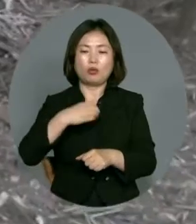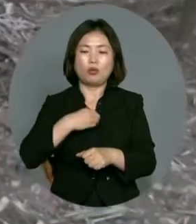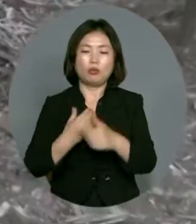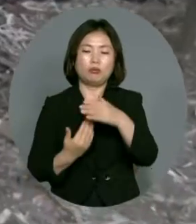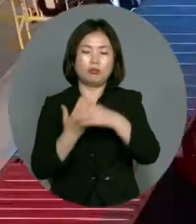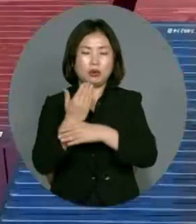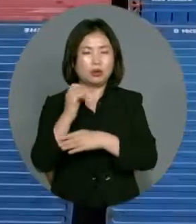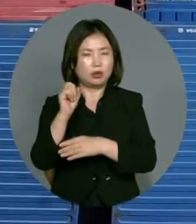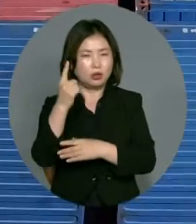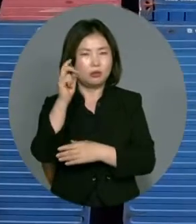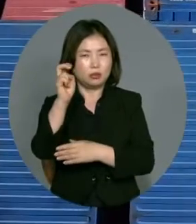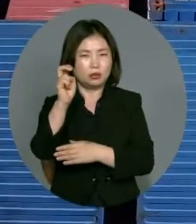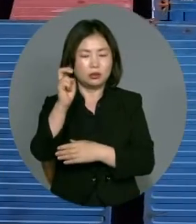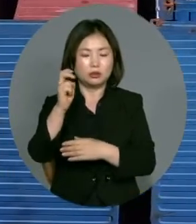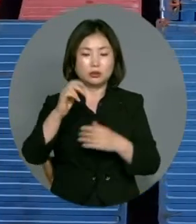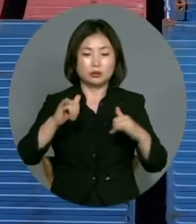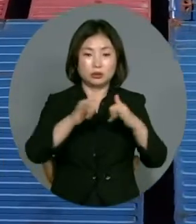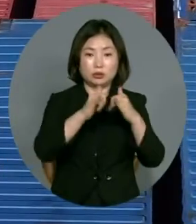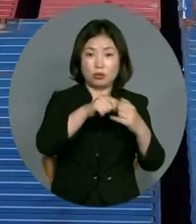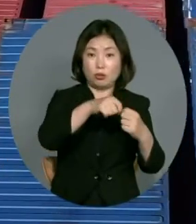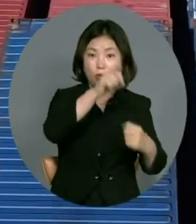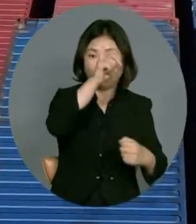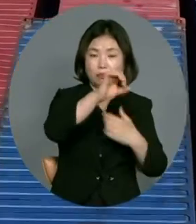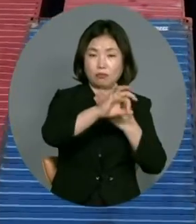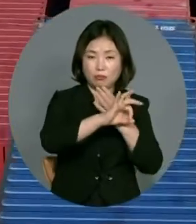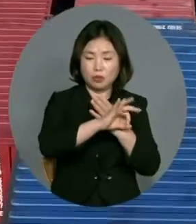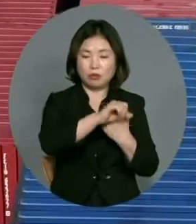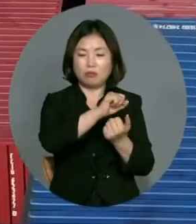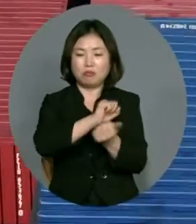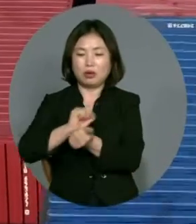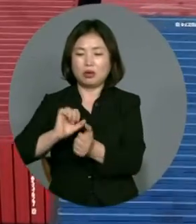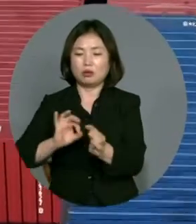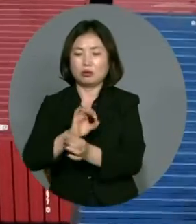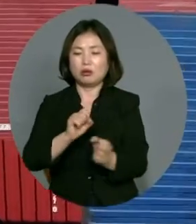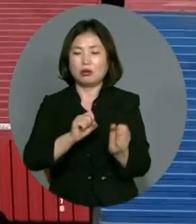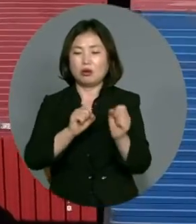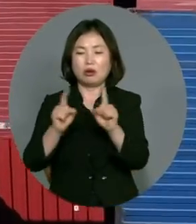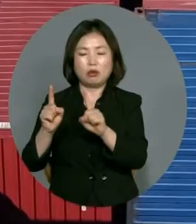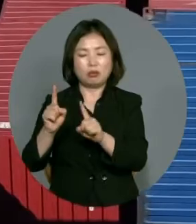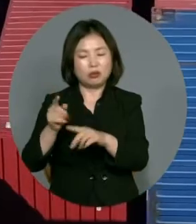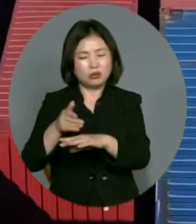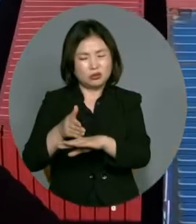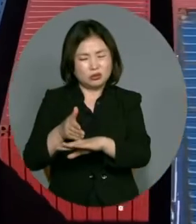촉발했다고 보는데 전쟁이 장기화할 경우 경기 회복은